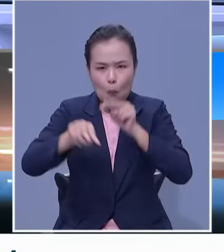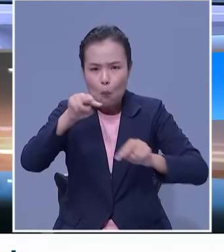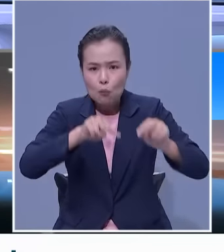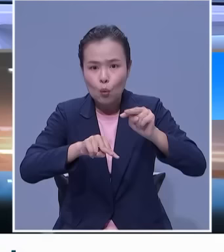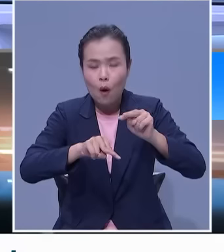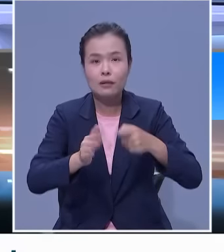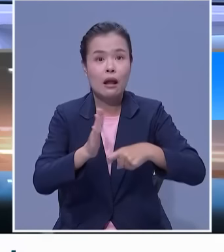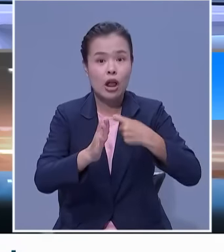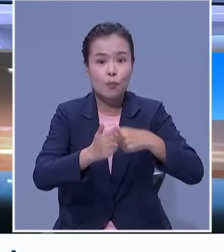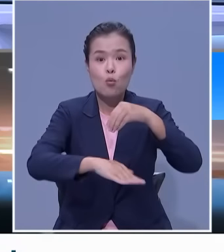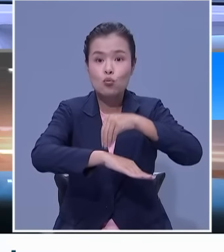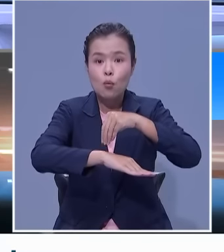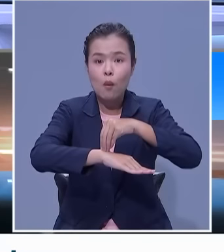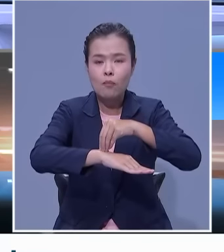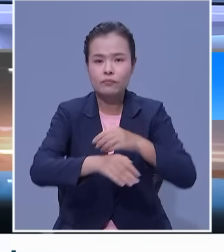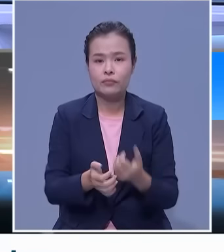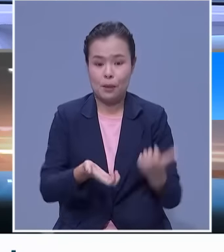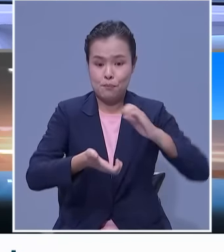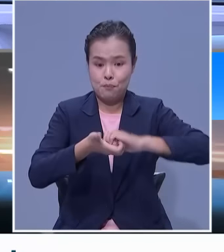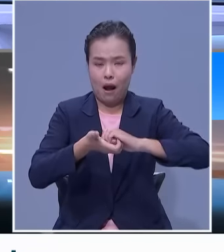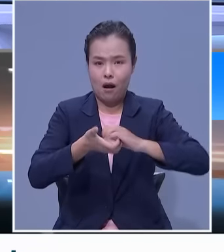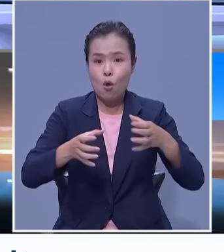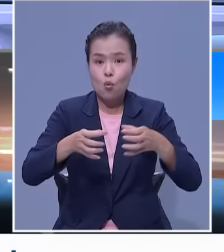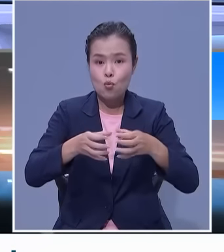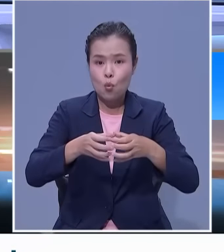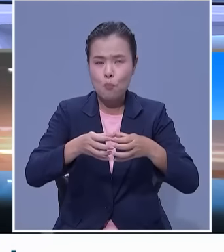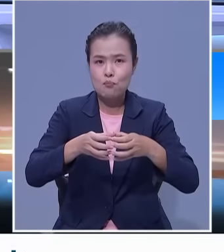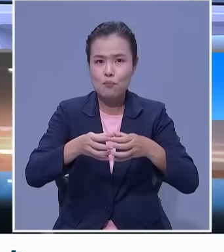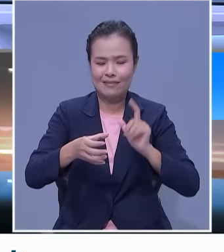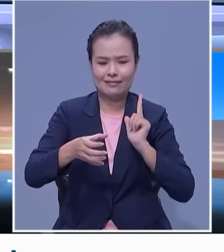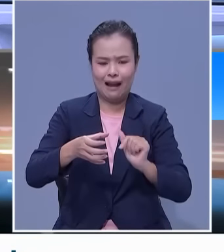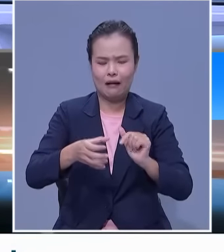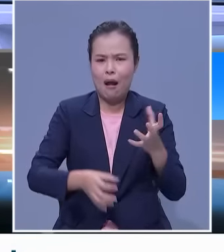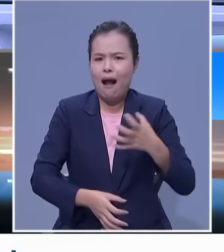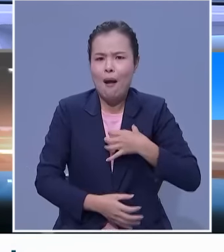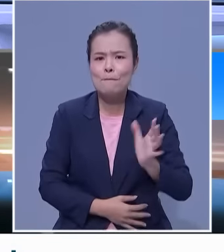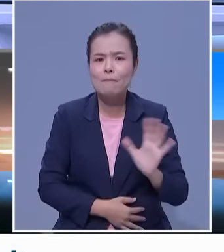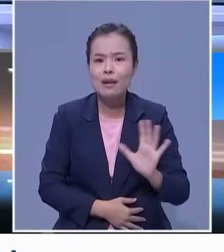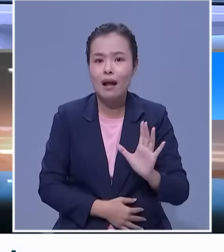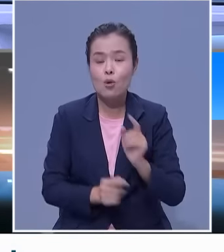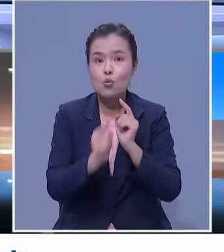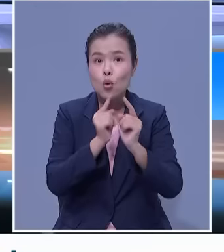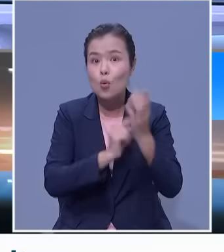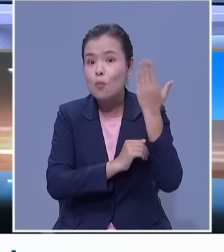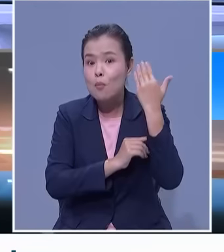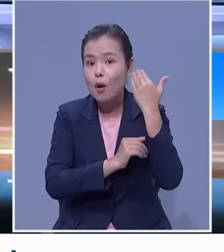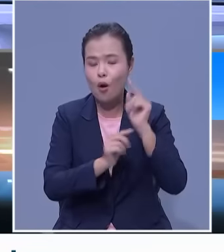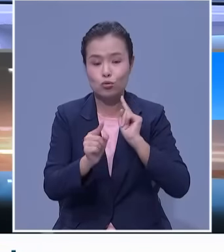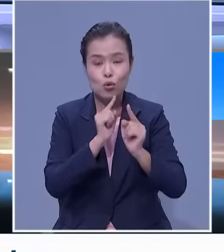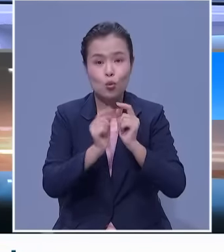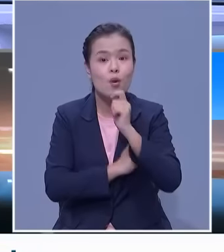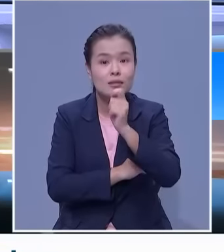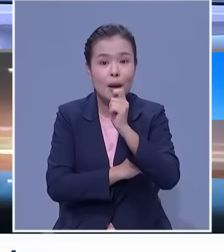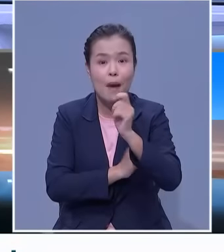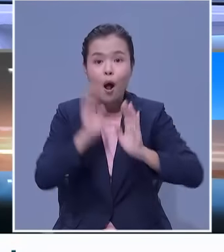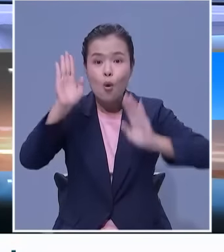ที่ลุงป้อมบอกกับนักข่าวว่าว่าเพราะพรรคร่วมพรรคแกนนำเขาไม่เอาอันนี้แหละเมื่อสักครู่น้องคุยกับอาจารย์พิชายซึ่งเคยมานั่งคุยกับเรานะคะในวันที่